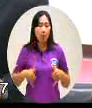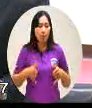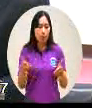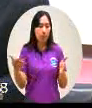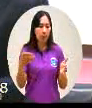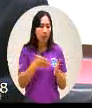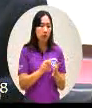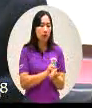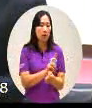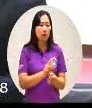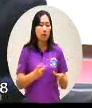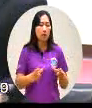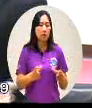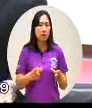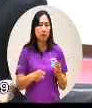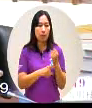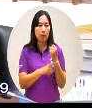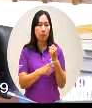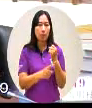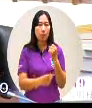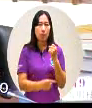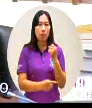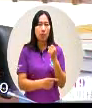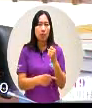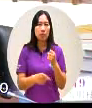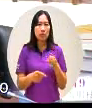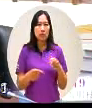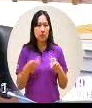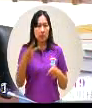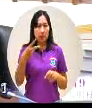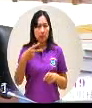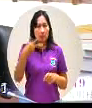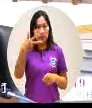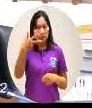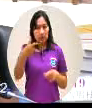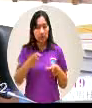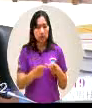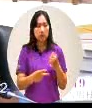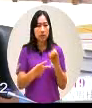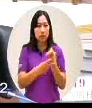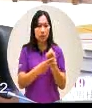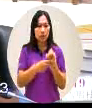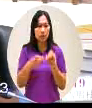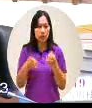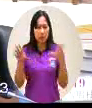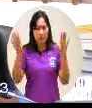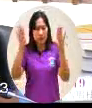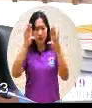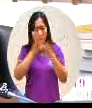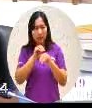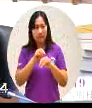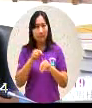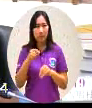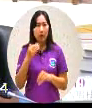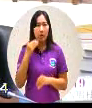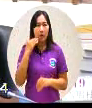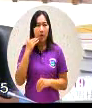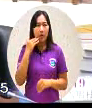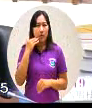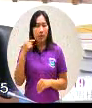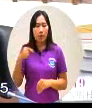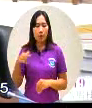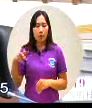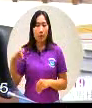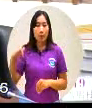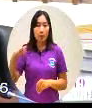段都啊七公里吼。啊！有够乱的啦！啊，暗时啊，就到另外一个世界同款。你讲为机场中山路门口经过，啊，